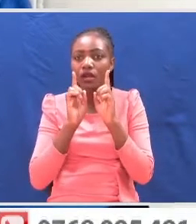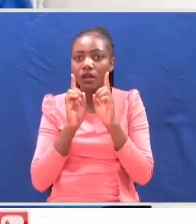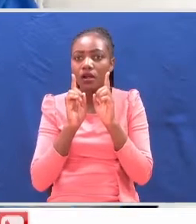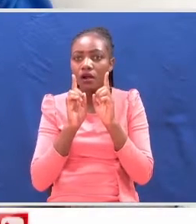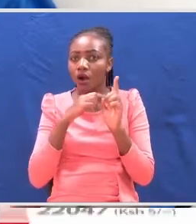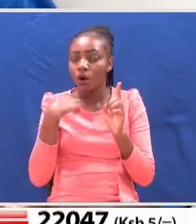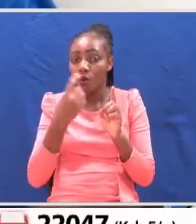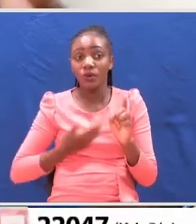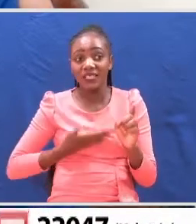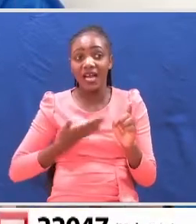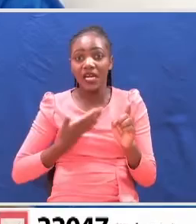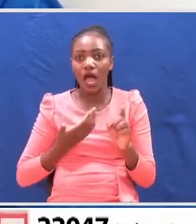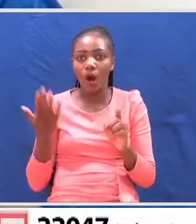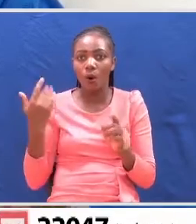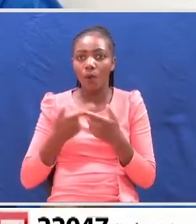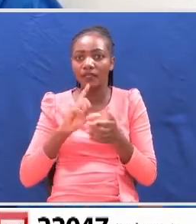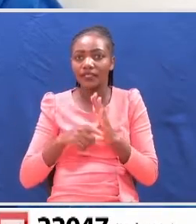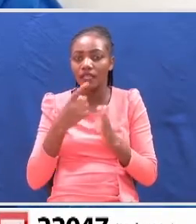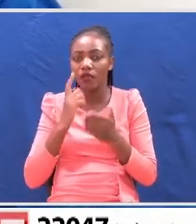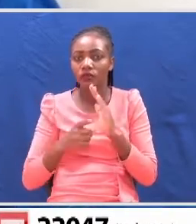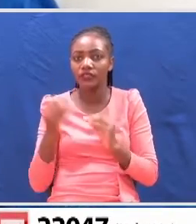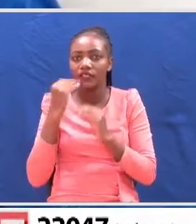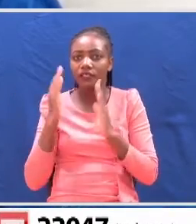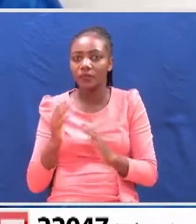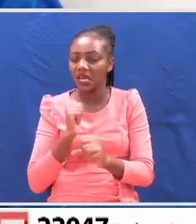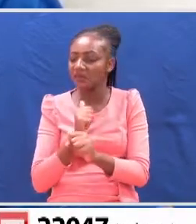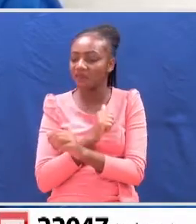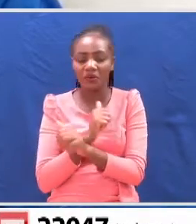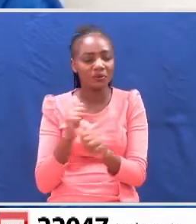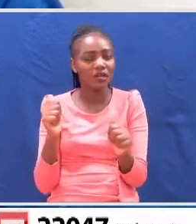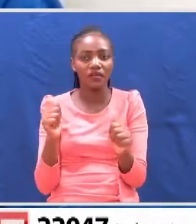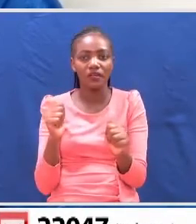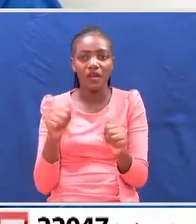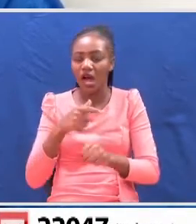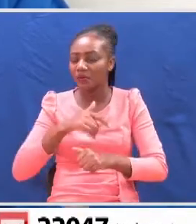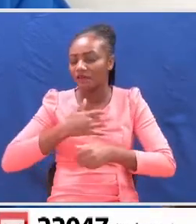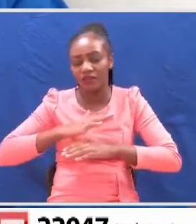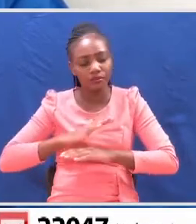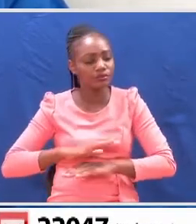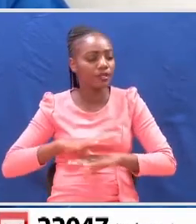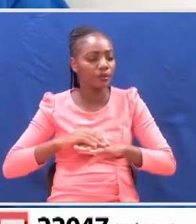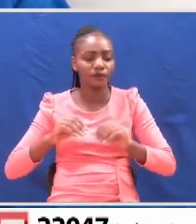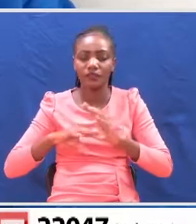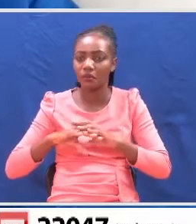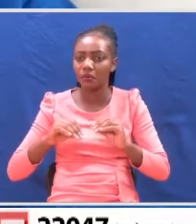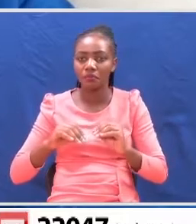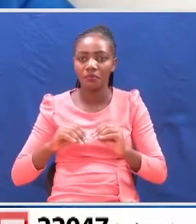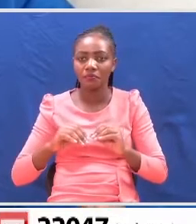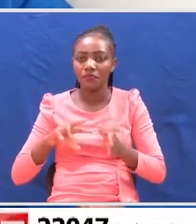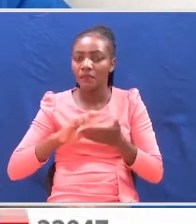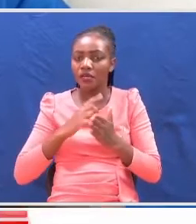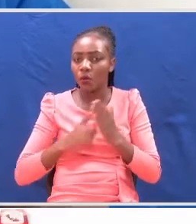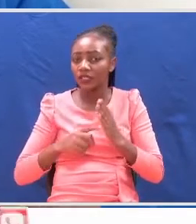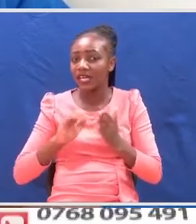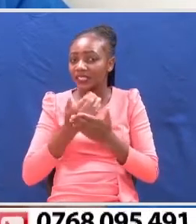mkali sana mwanzoni, lakini mwisho akasema speaker umefanya kazi na tunatosheka. Kwa hivyo ni ile tu sikuwa nimeeleweka. Kuna